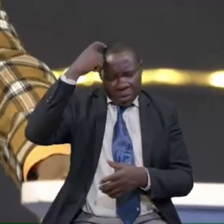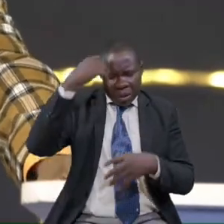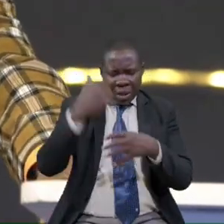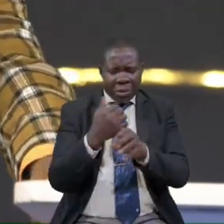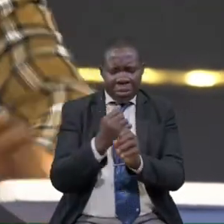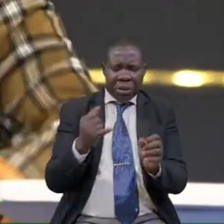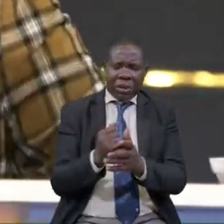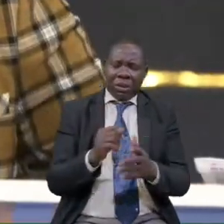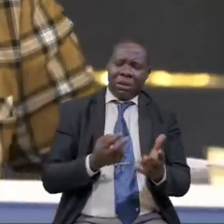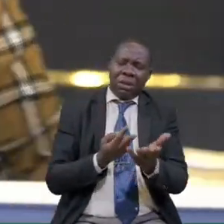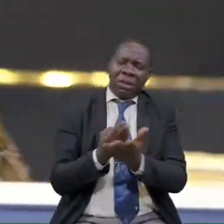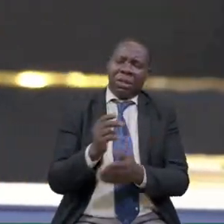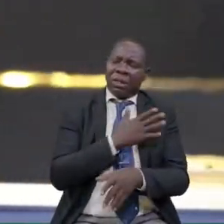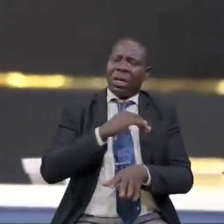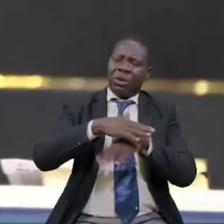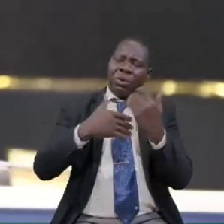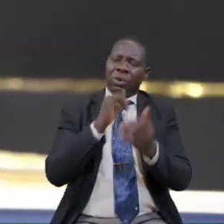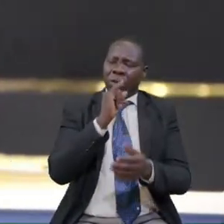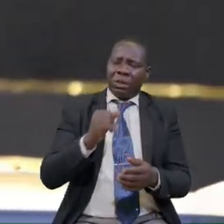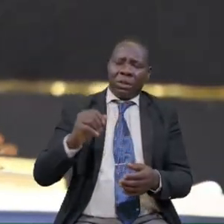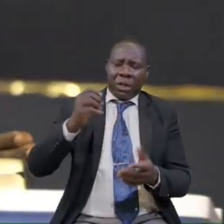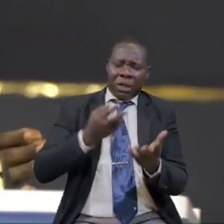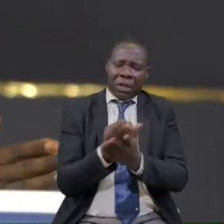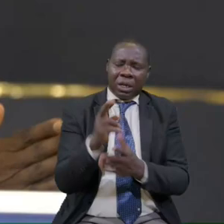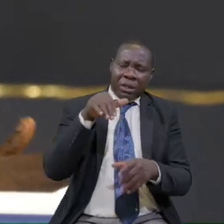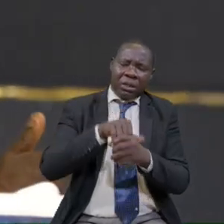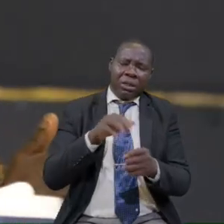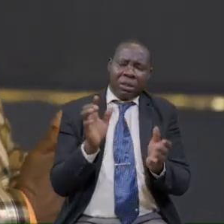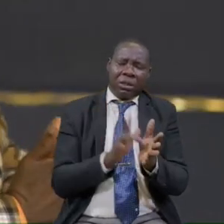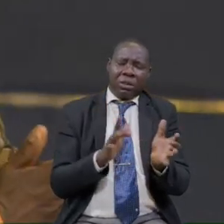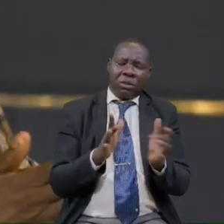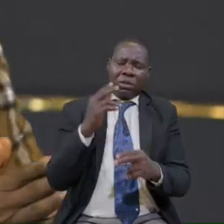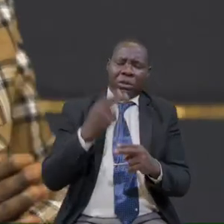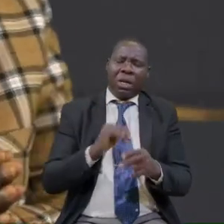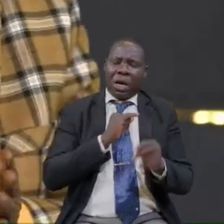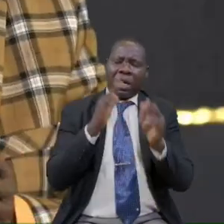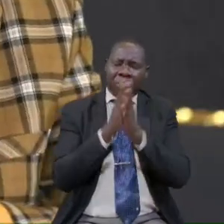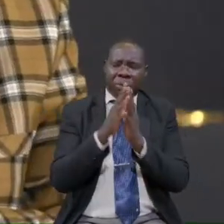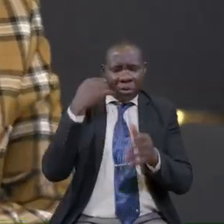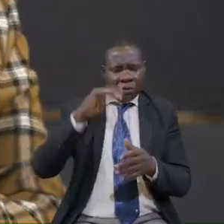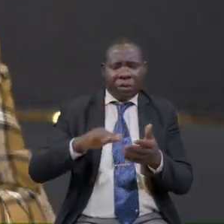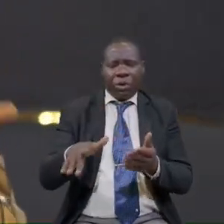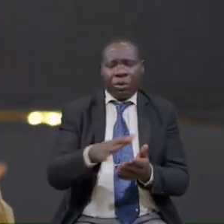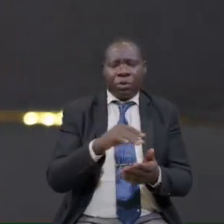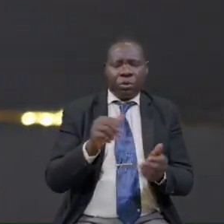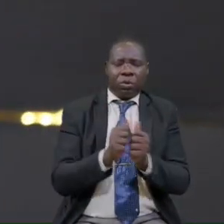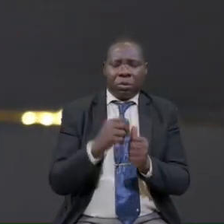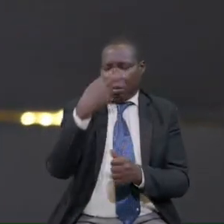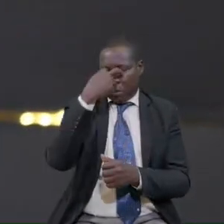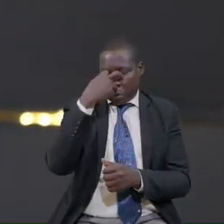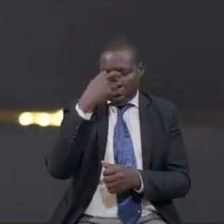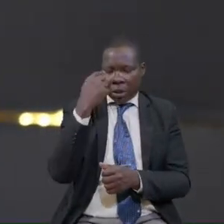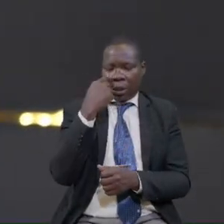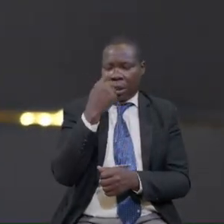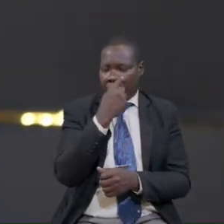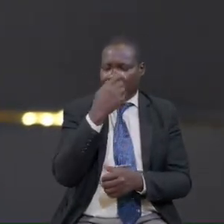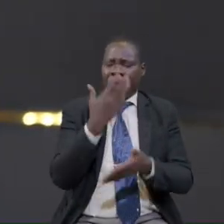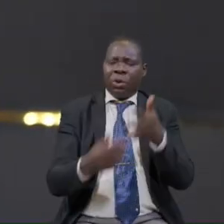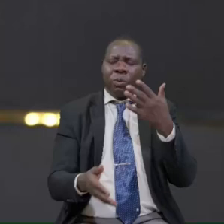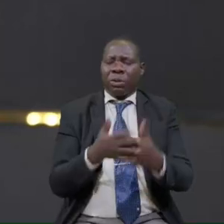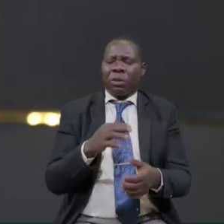Guéris ce cerveau-là et que tu sois en bon état au nom de Jésus. Je prie pour les aveugles, quelle que soit